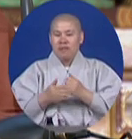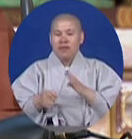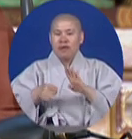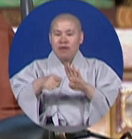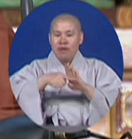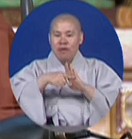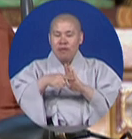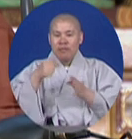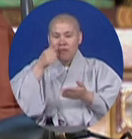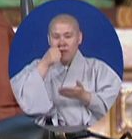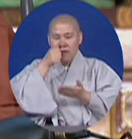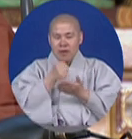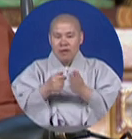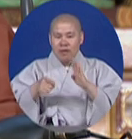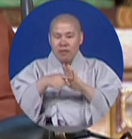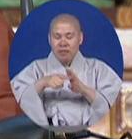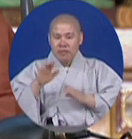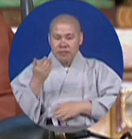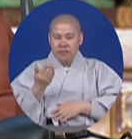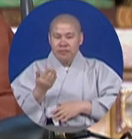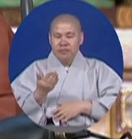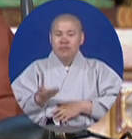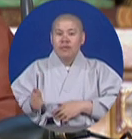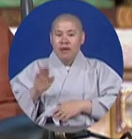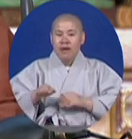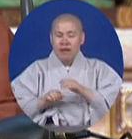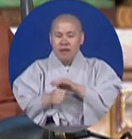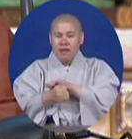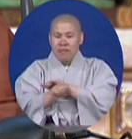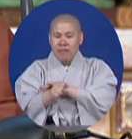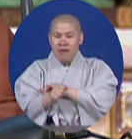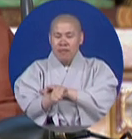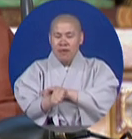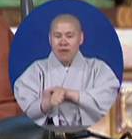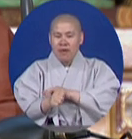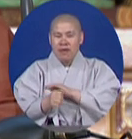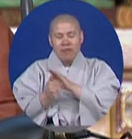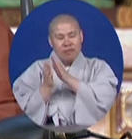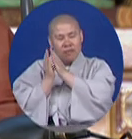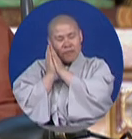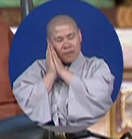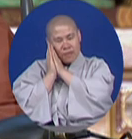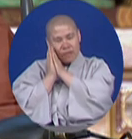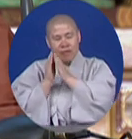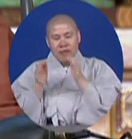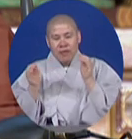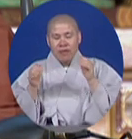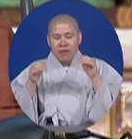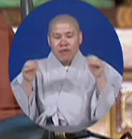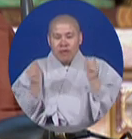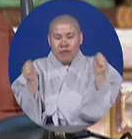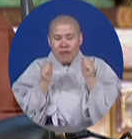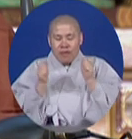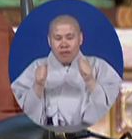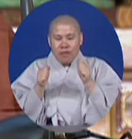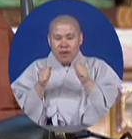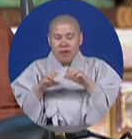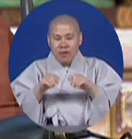죄업이에요. 그럼 이제 이 뱀이 잠을 이제 겨울잠을 푹 자고